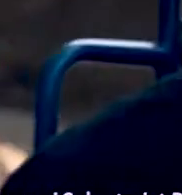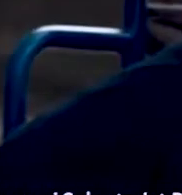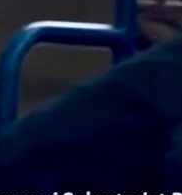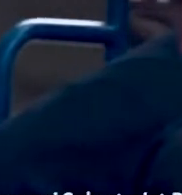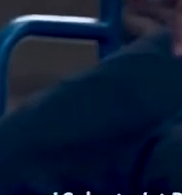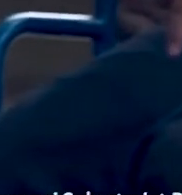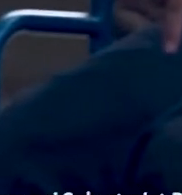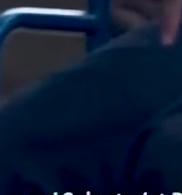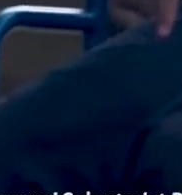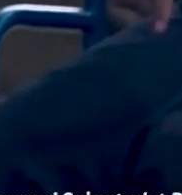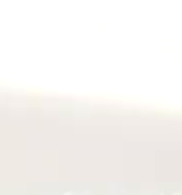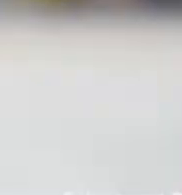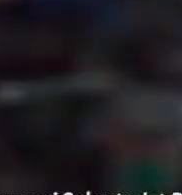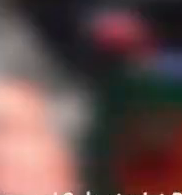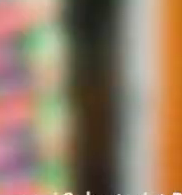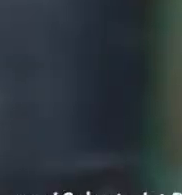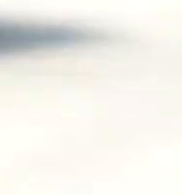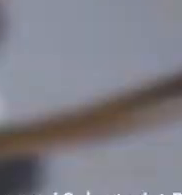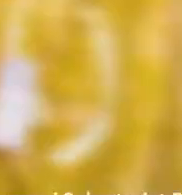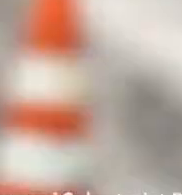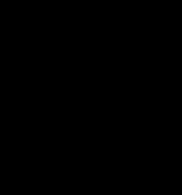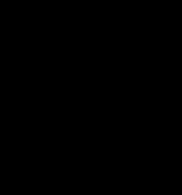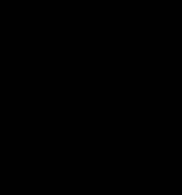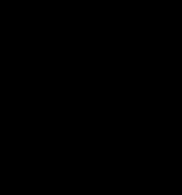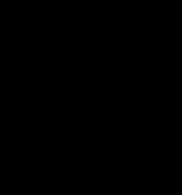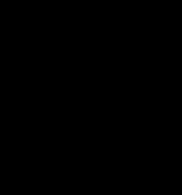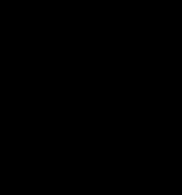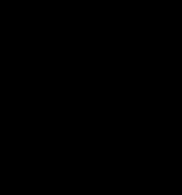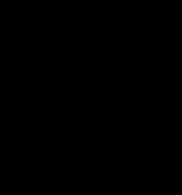protokol kesehatan terutama memakai masker